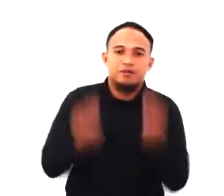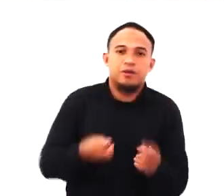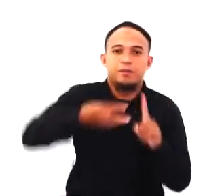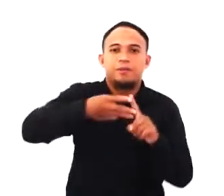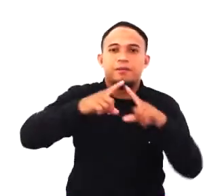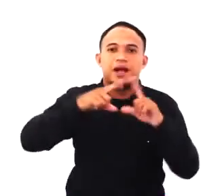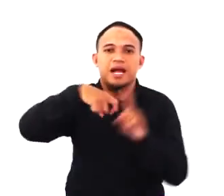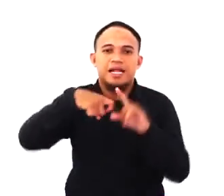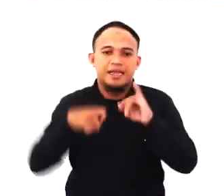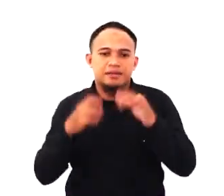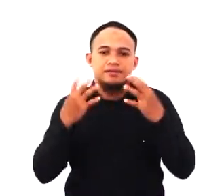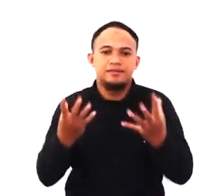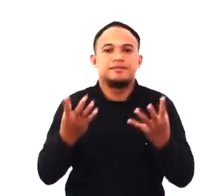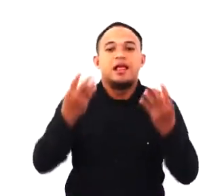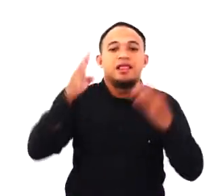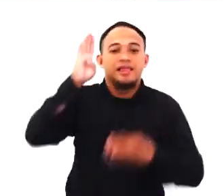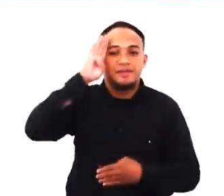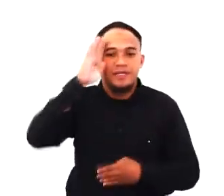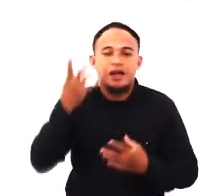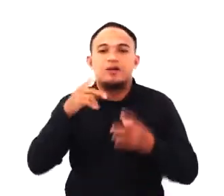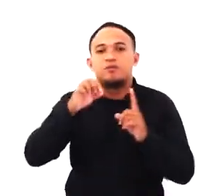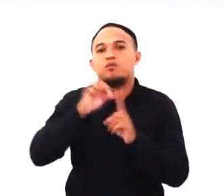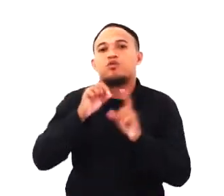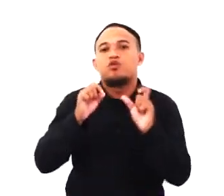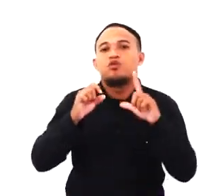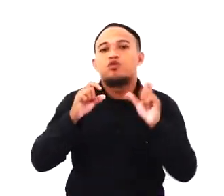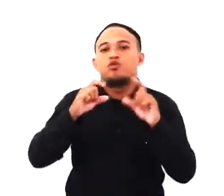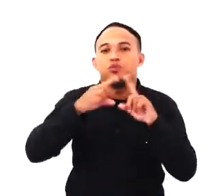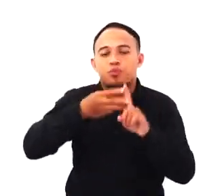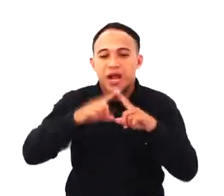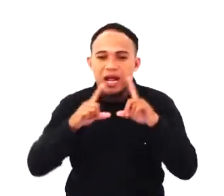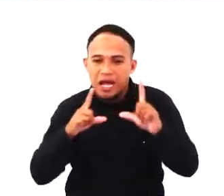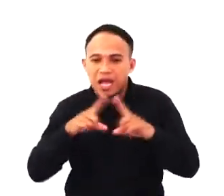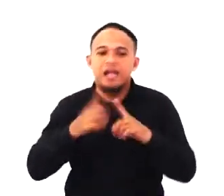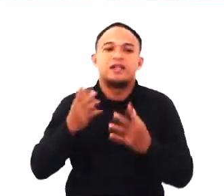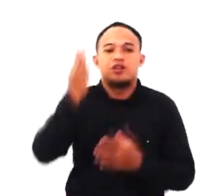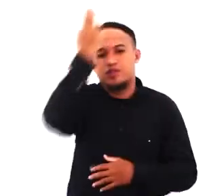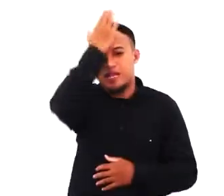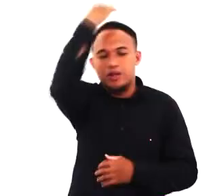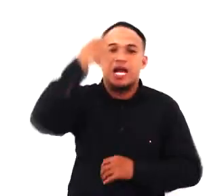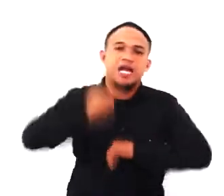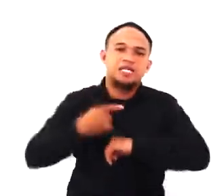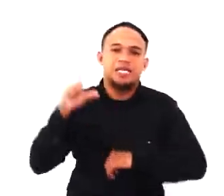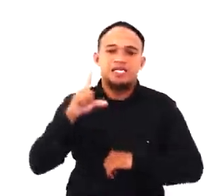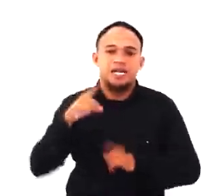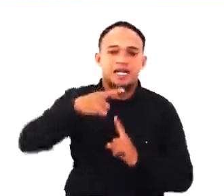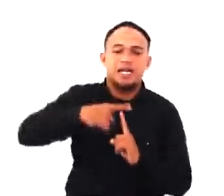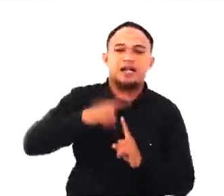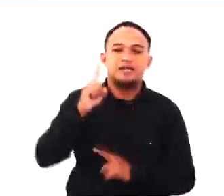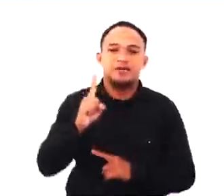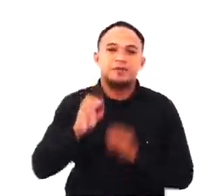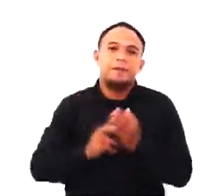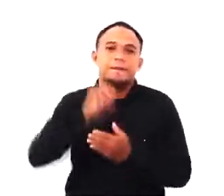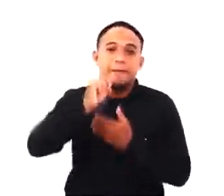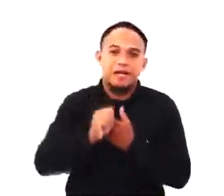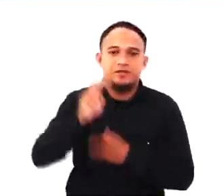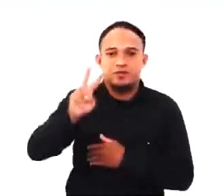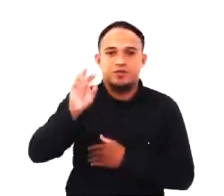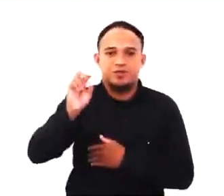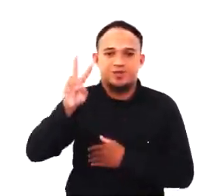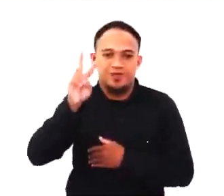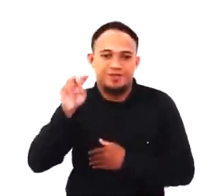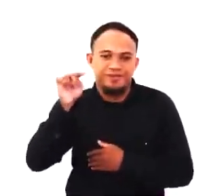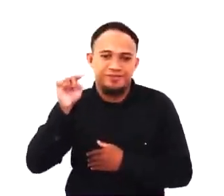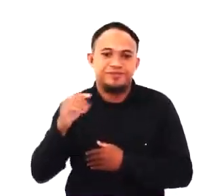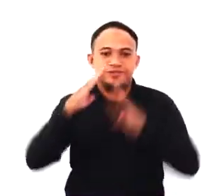bencana kebakaran di Desa Bakti, Kecamatan Pulubala, Kabupaten Gorontalo pada Selasa 1